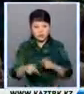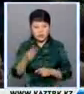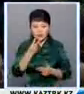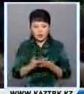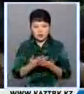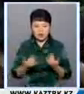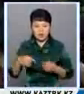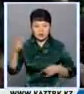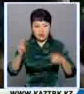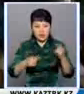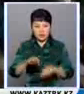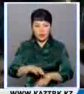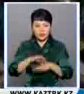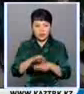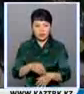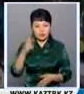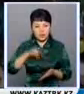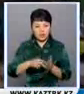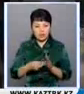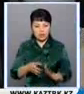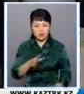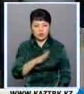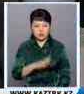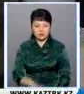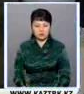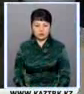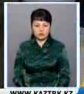жармай өнер фестивалін бірге өткізуді жөн санапты.